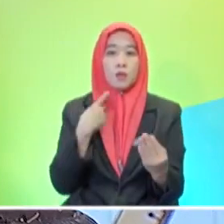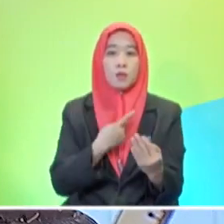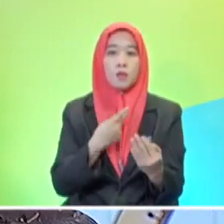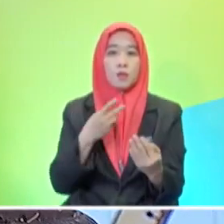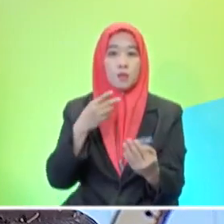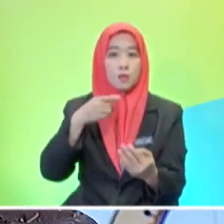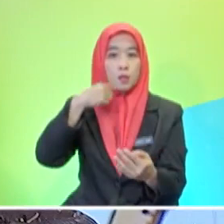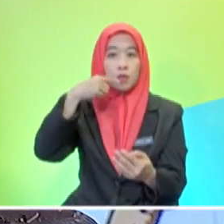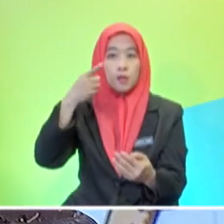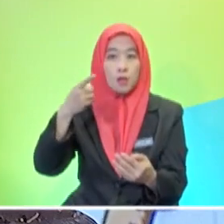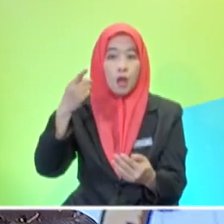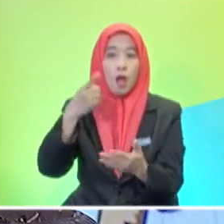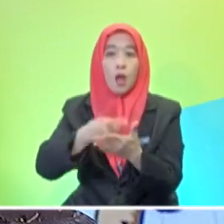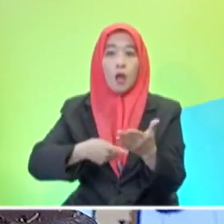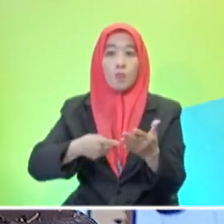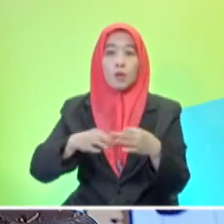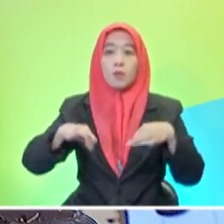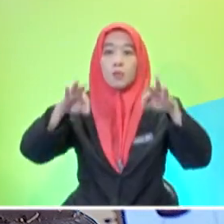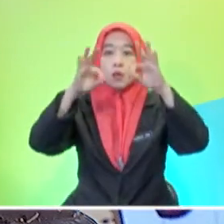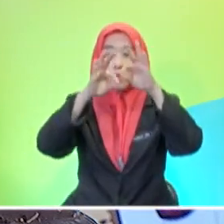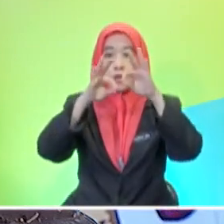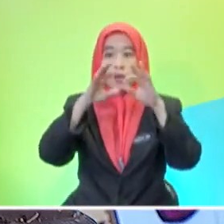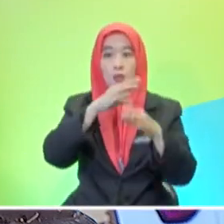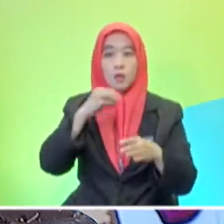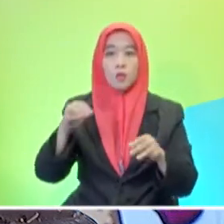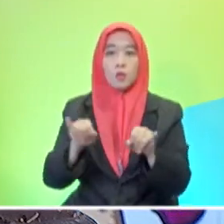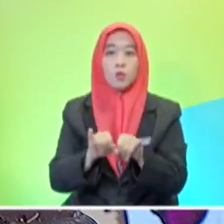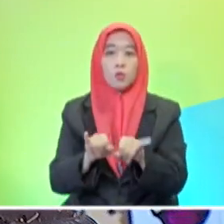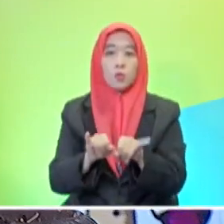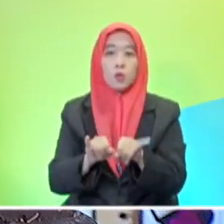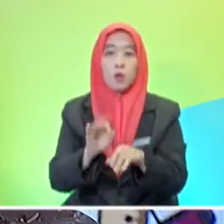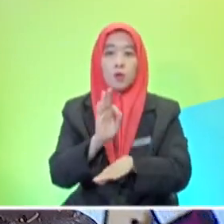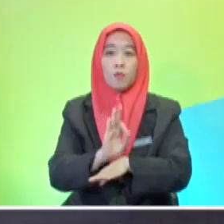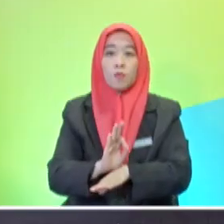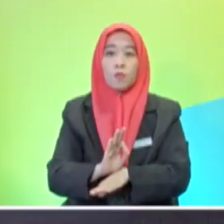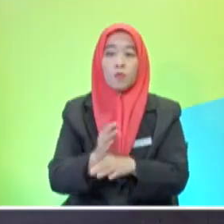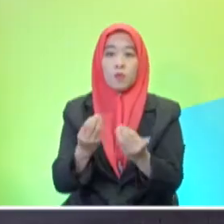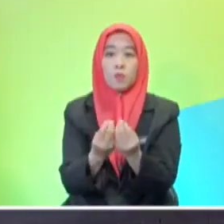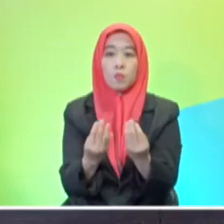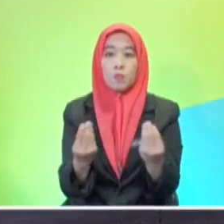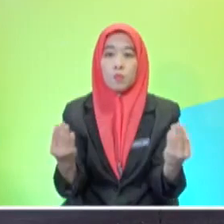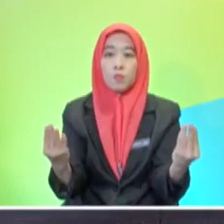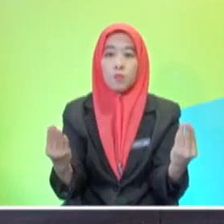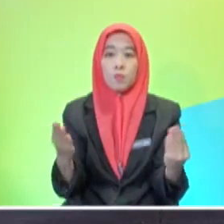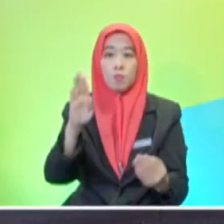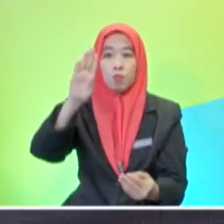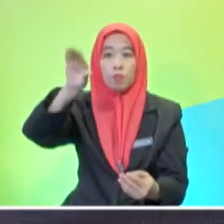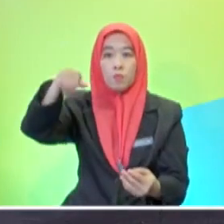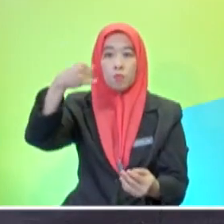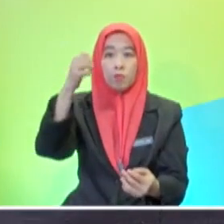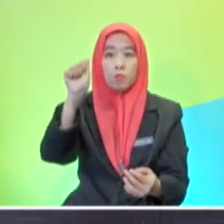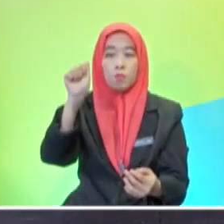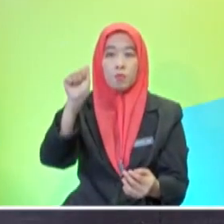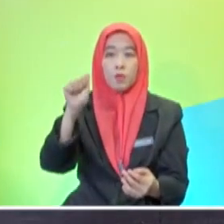Jadi apakah kepentingan dan juga fungsi baju ni cikgu? Okey, baiklah. Jadi Syafiqah, kita dah